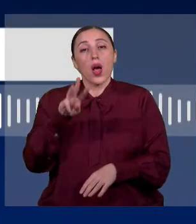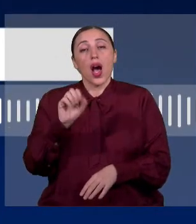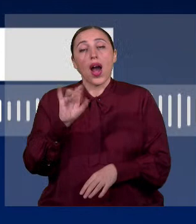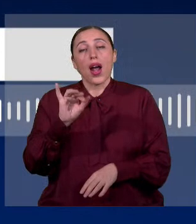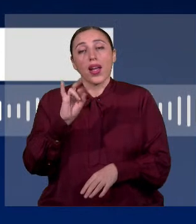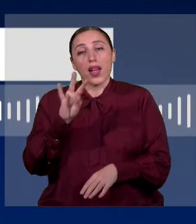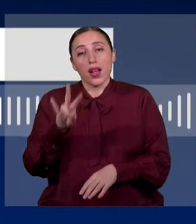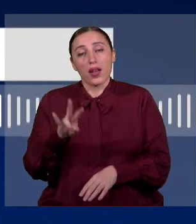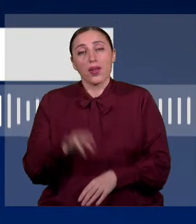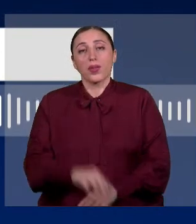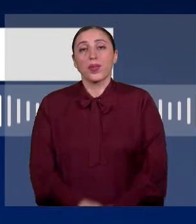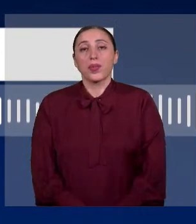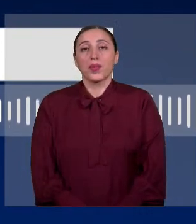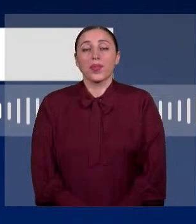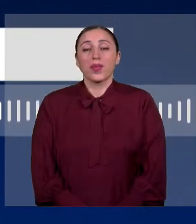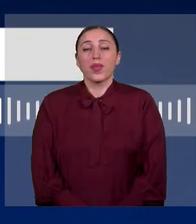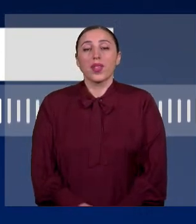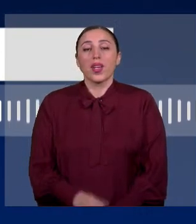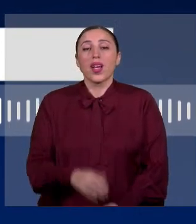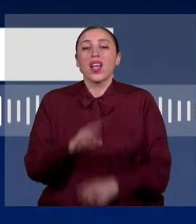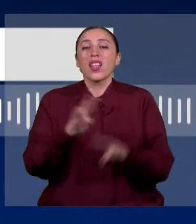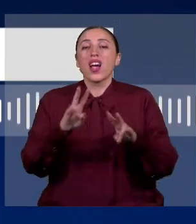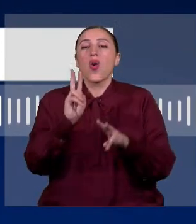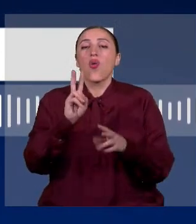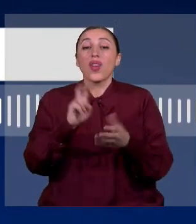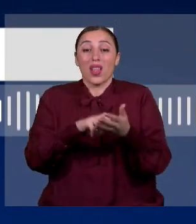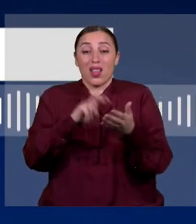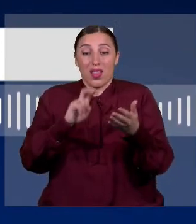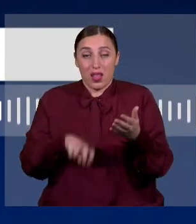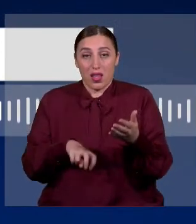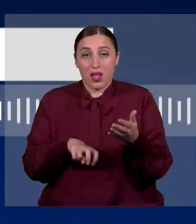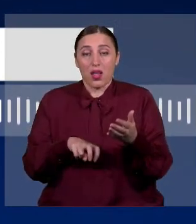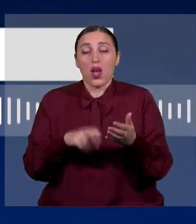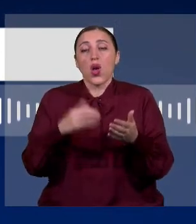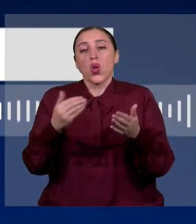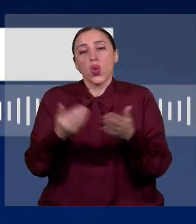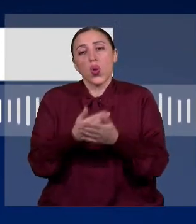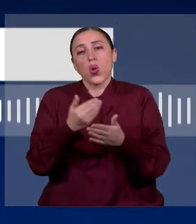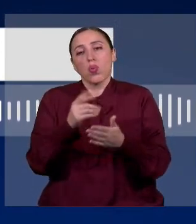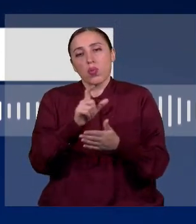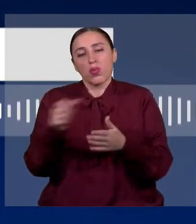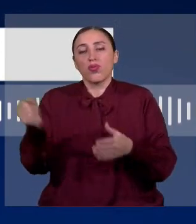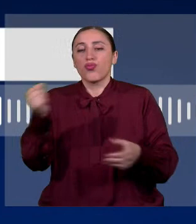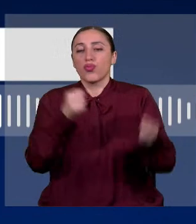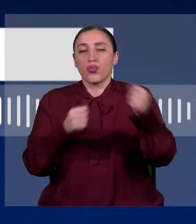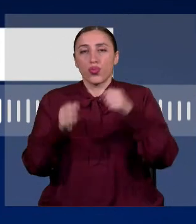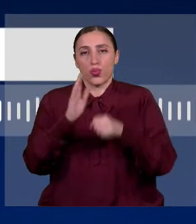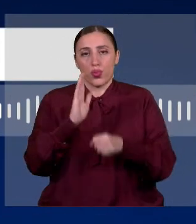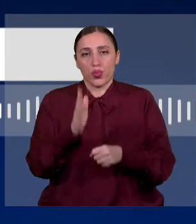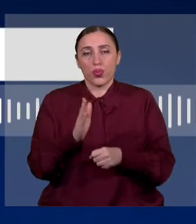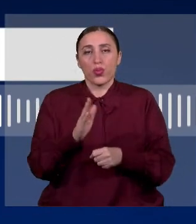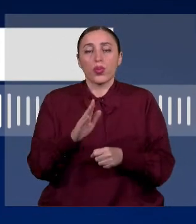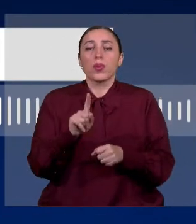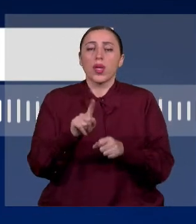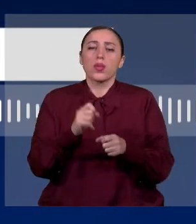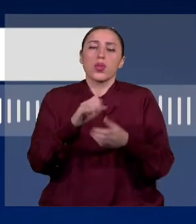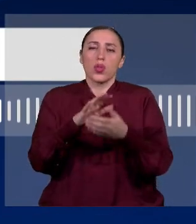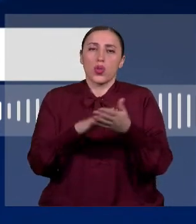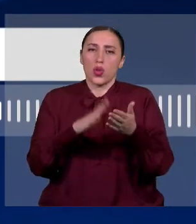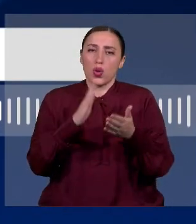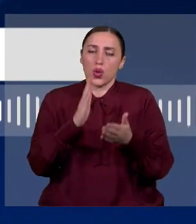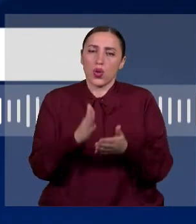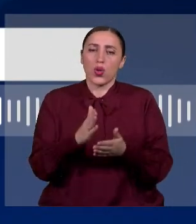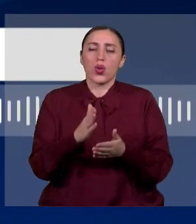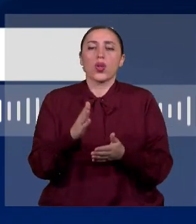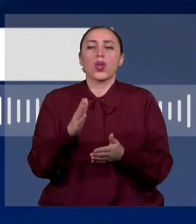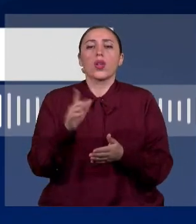Առաքելյանը։ Այն նախարարները, որոնք ազատվել են աշխատանքից, բոլորի գծով նոր նշանակումներ լինելու են, միջայտ շահունակելու են